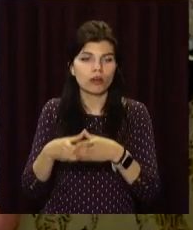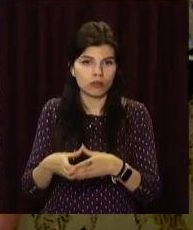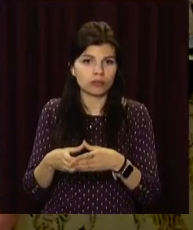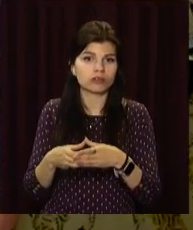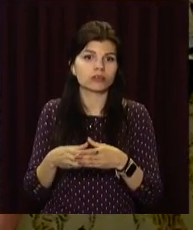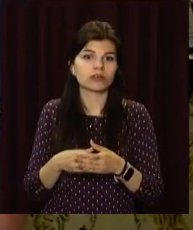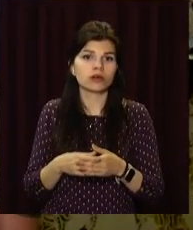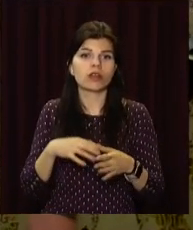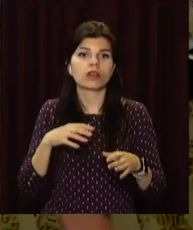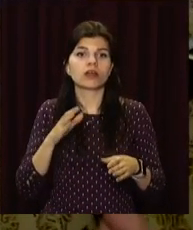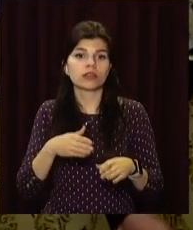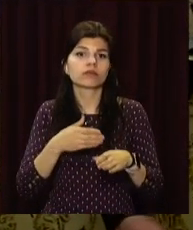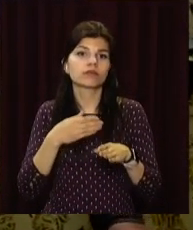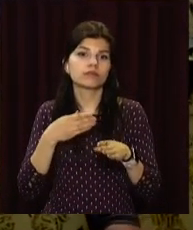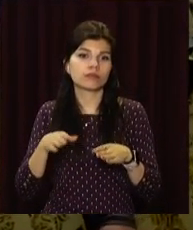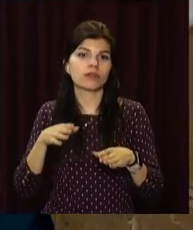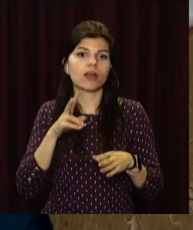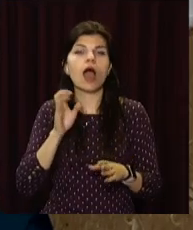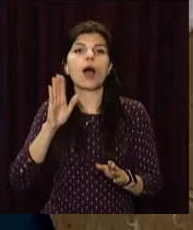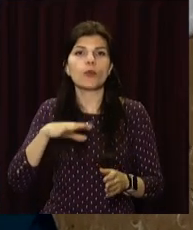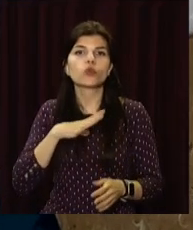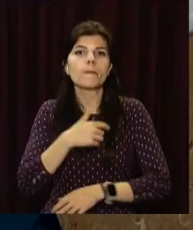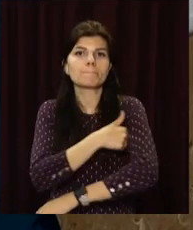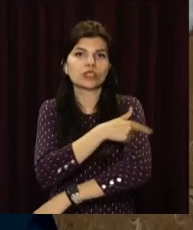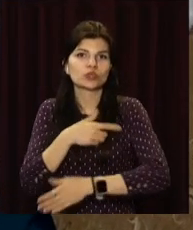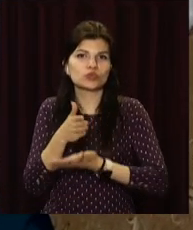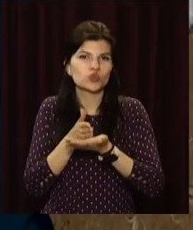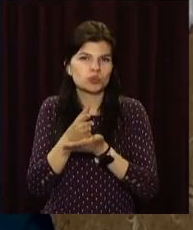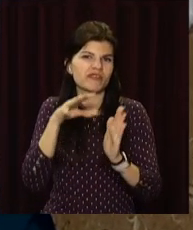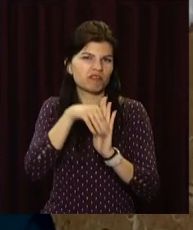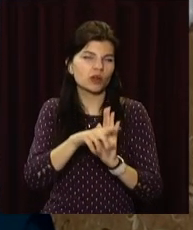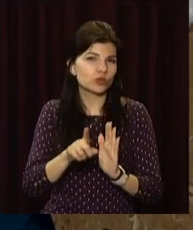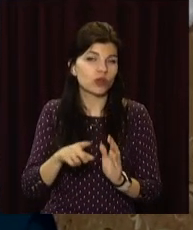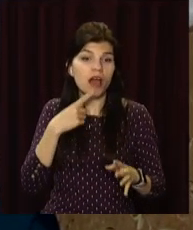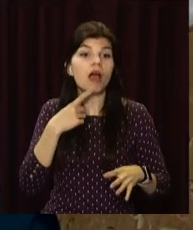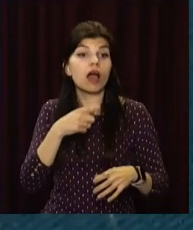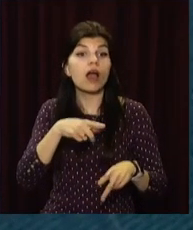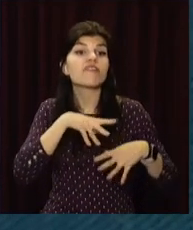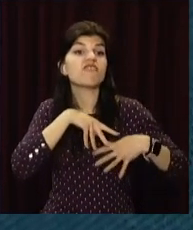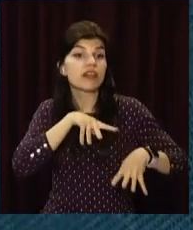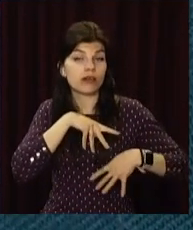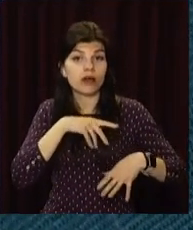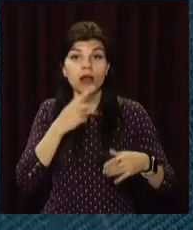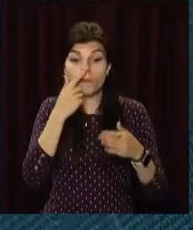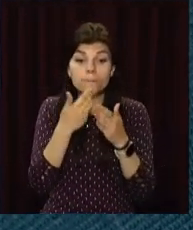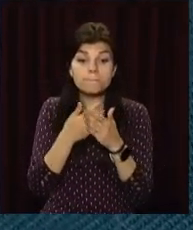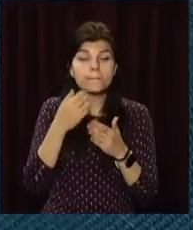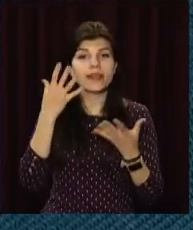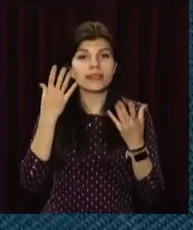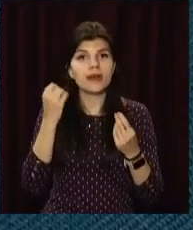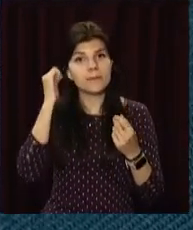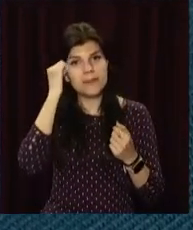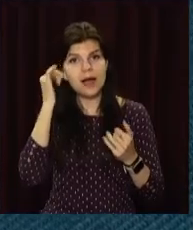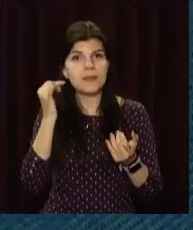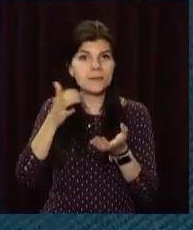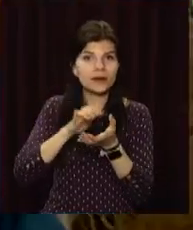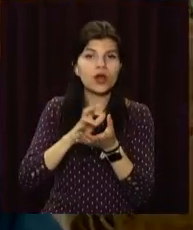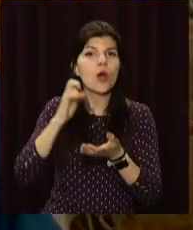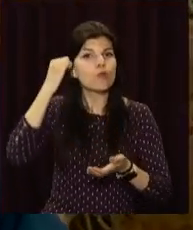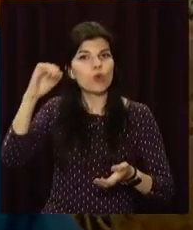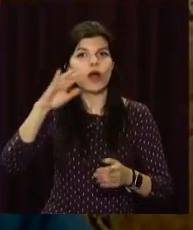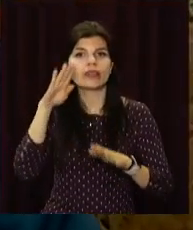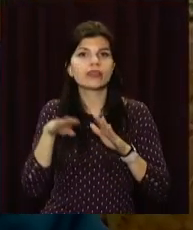Демобілізувалась лейтенантом медицинської служби. У Кам'янському відвідини ветеранів напередодні Дня пам'яті та примирення, також Дня перемоги